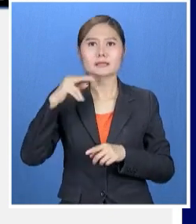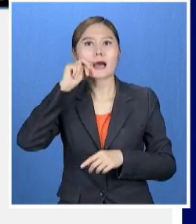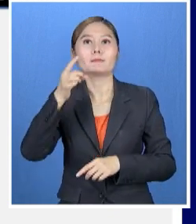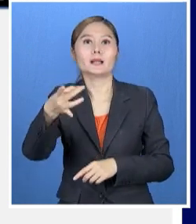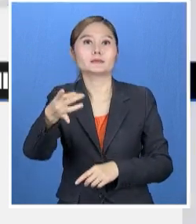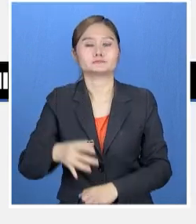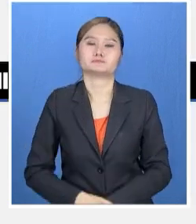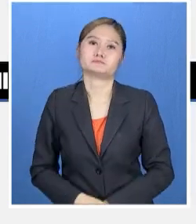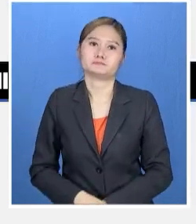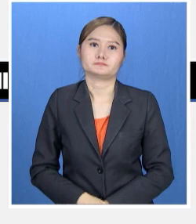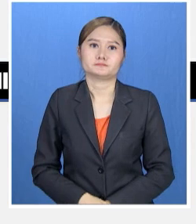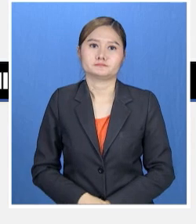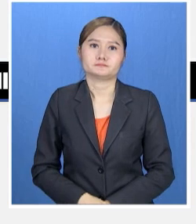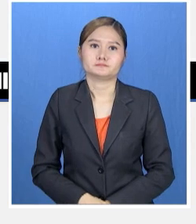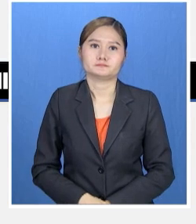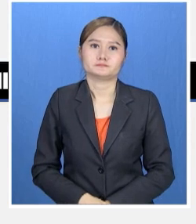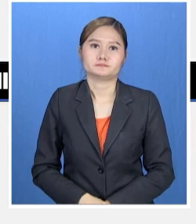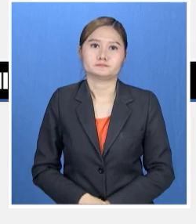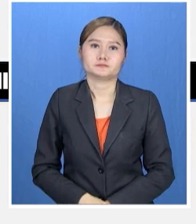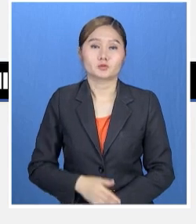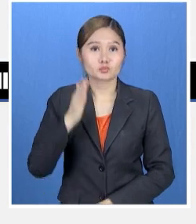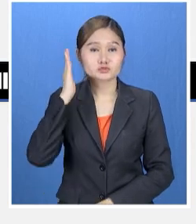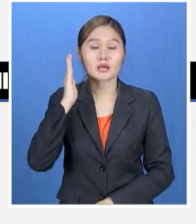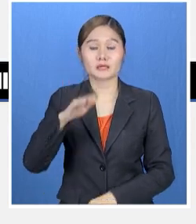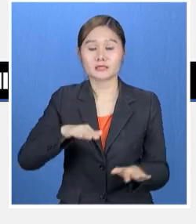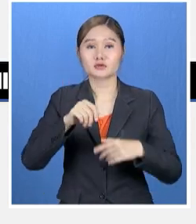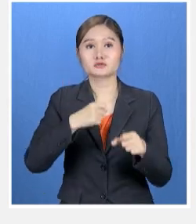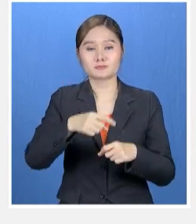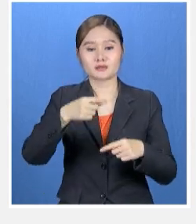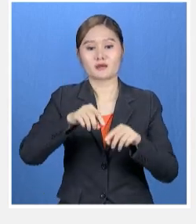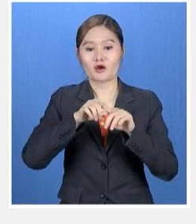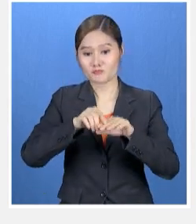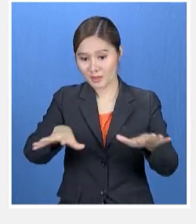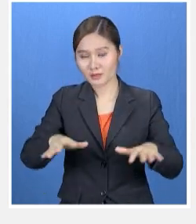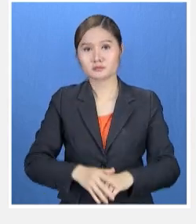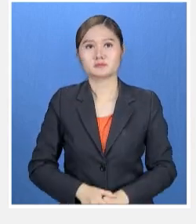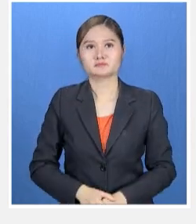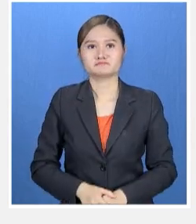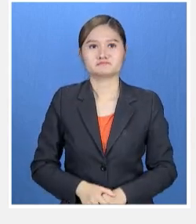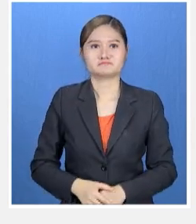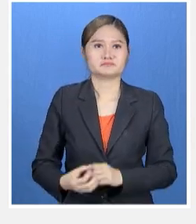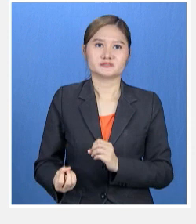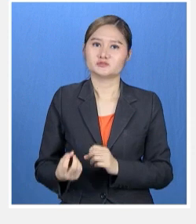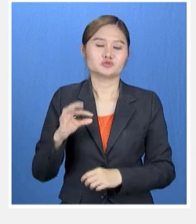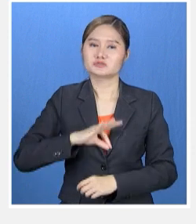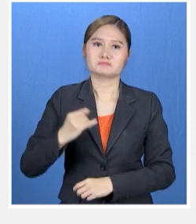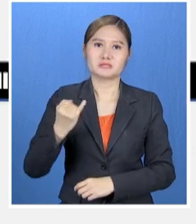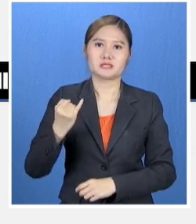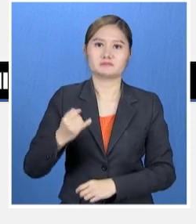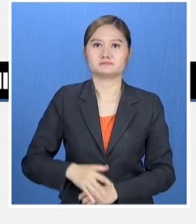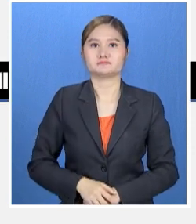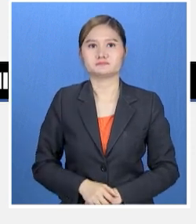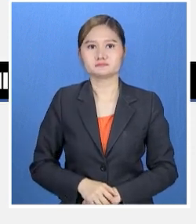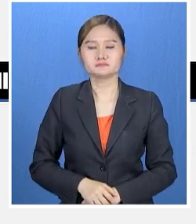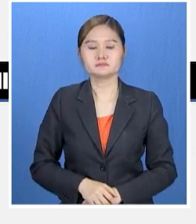ะไรนี่แล้วหนุ่มวัย18ก็เป็นคนโพสต์นะฮะบอกว่าได้รับความเสียหายซึ่งเบื้องต้นนะ